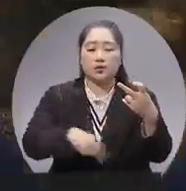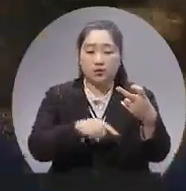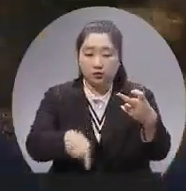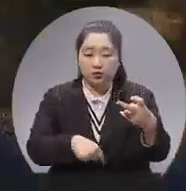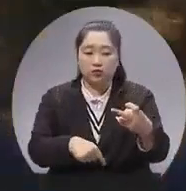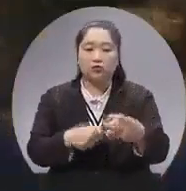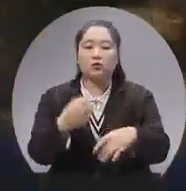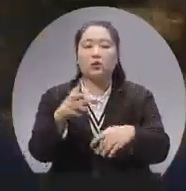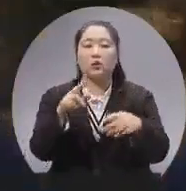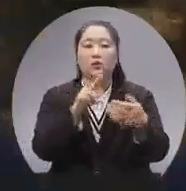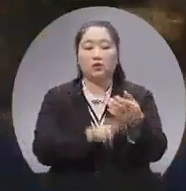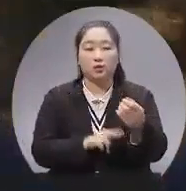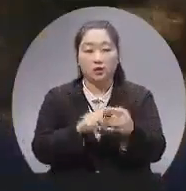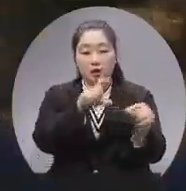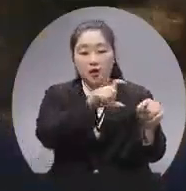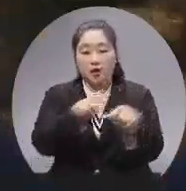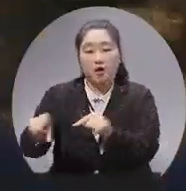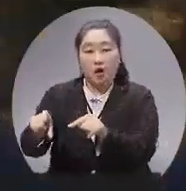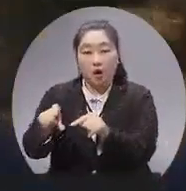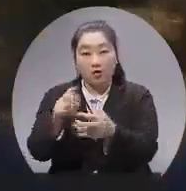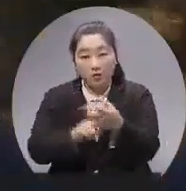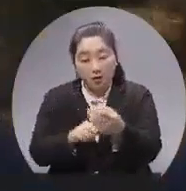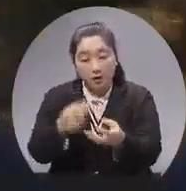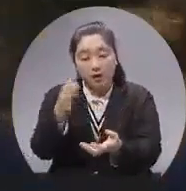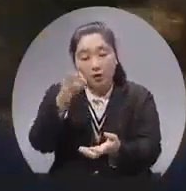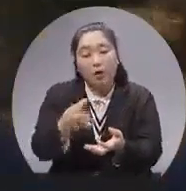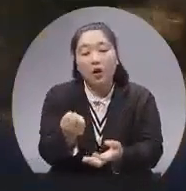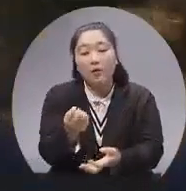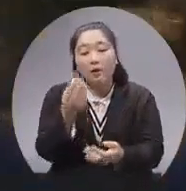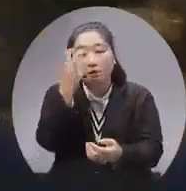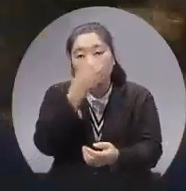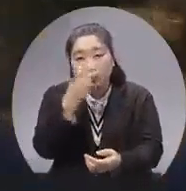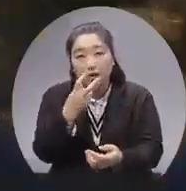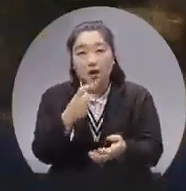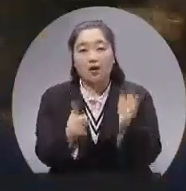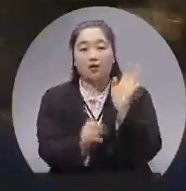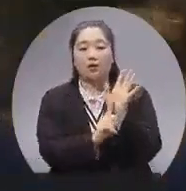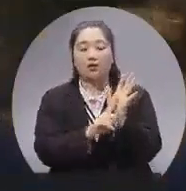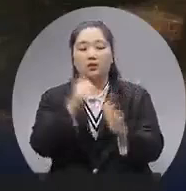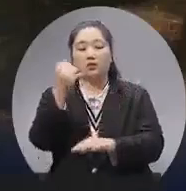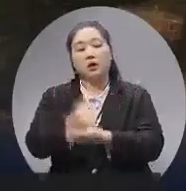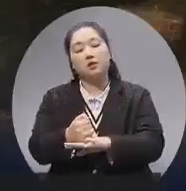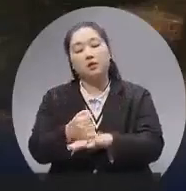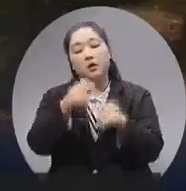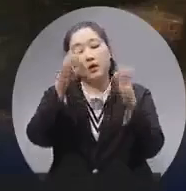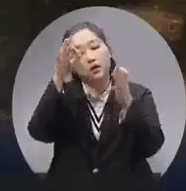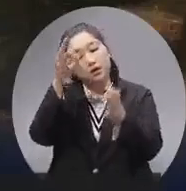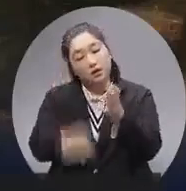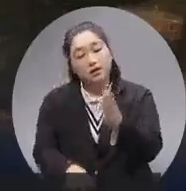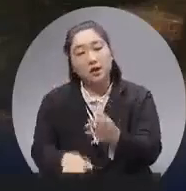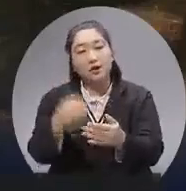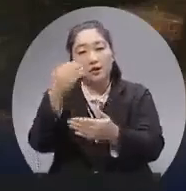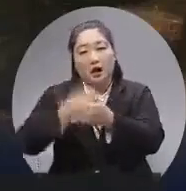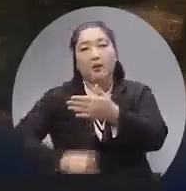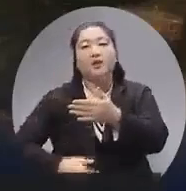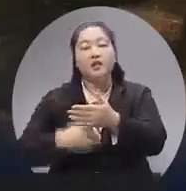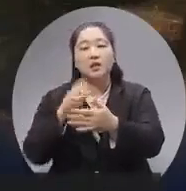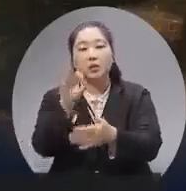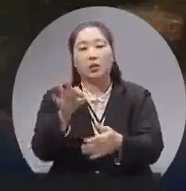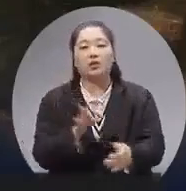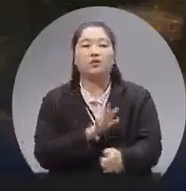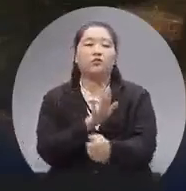시장의 평균 유통 가격을 조사를 해서 저희가 고시한 최저 가격보다 하락했을 경우에는 그